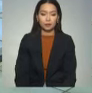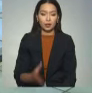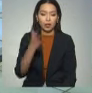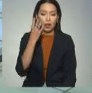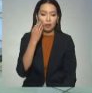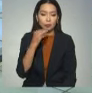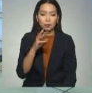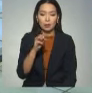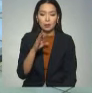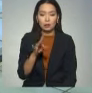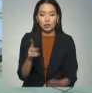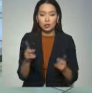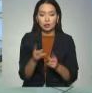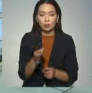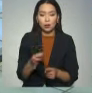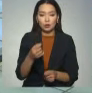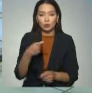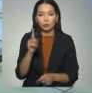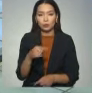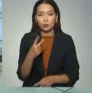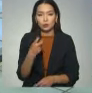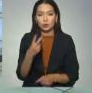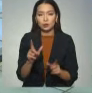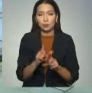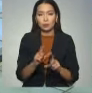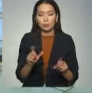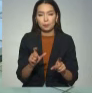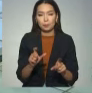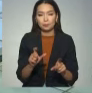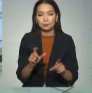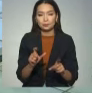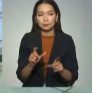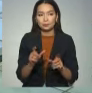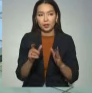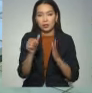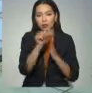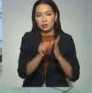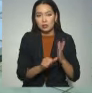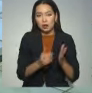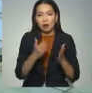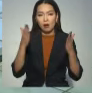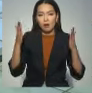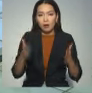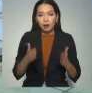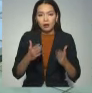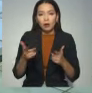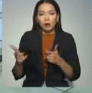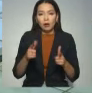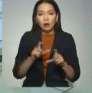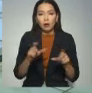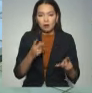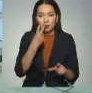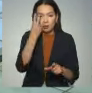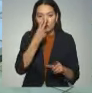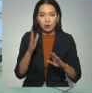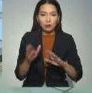Алматыда мамыр ықшамаудандағы нөмірі 202 мектеп гимназиясының қабырғасы қақырап тұр. Ғимараттың пайдалануға берілгеніне небәрі 2